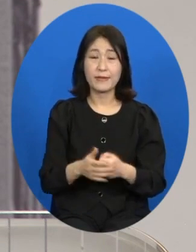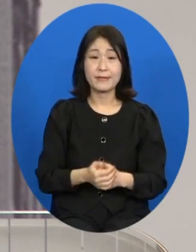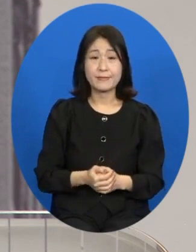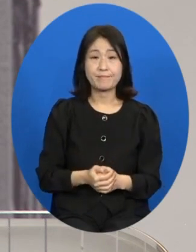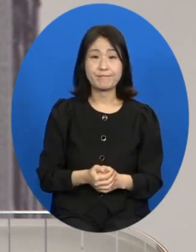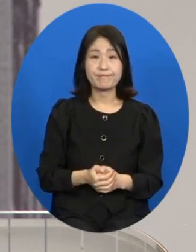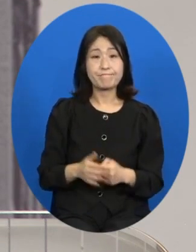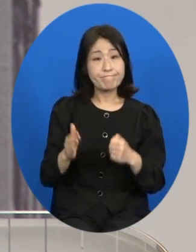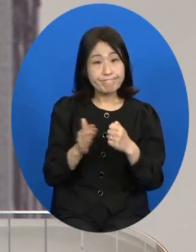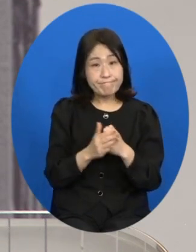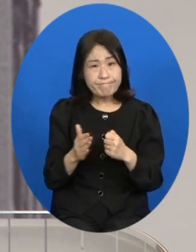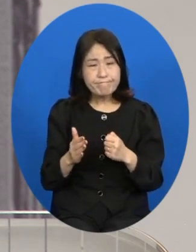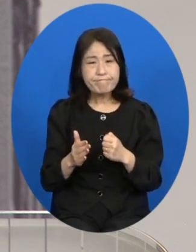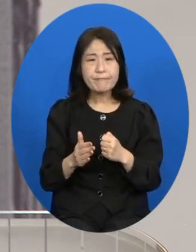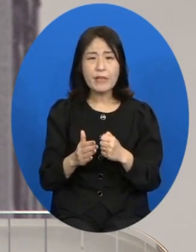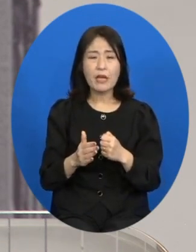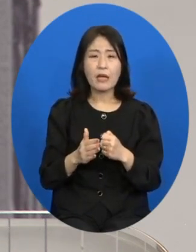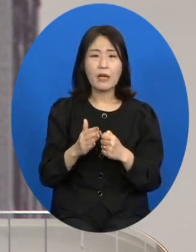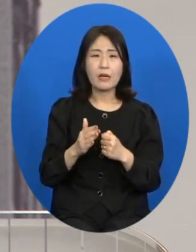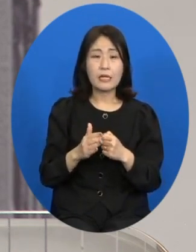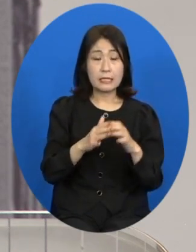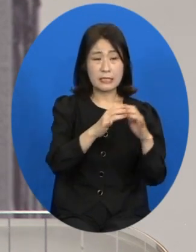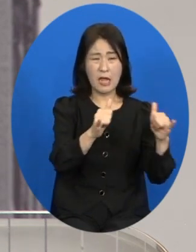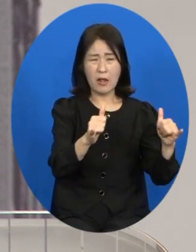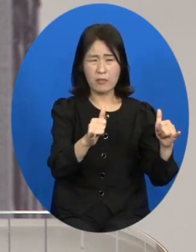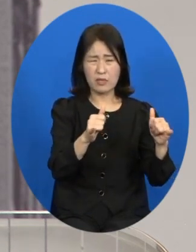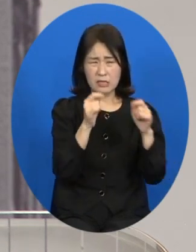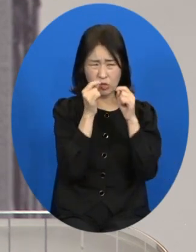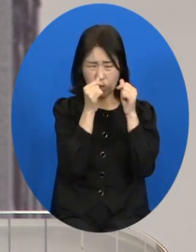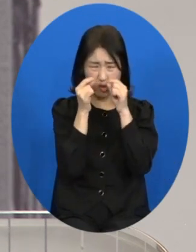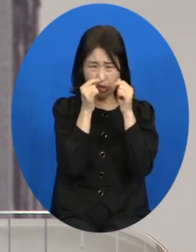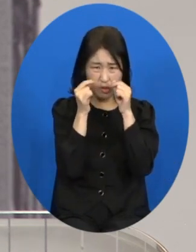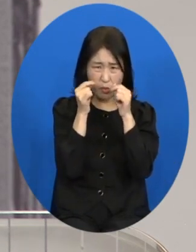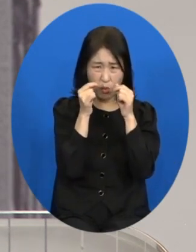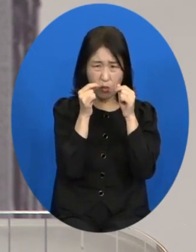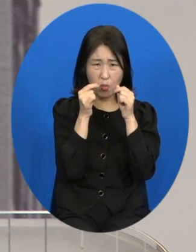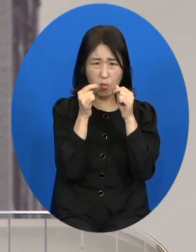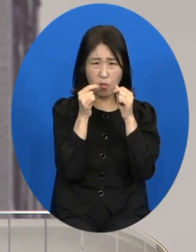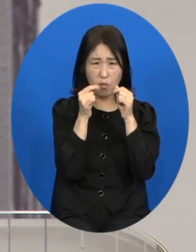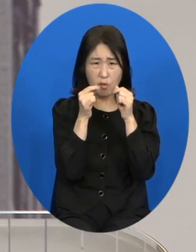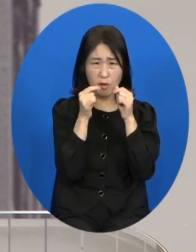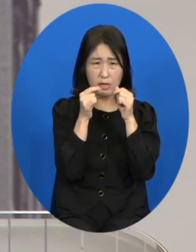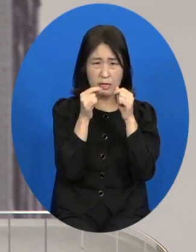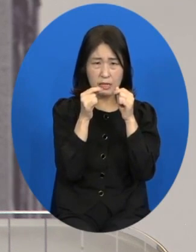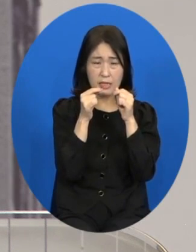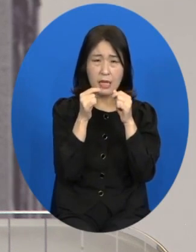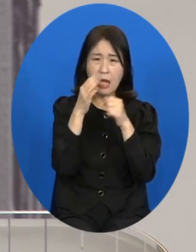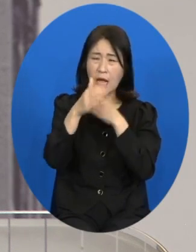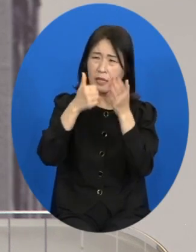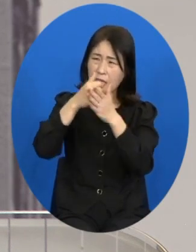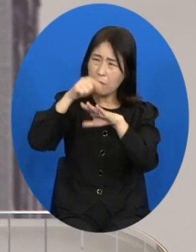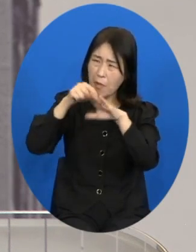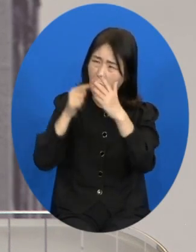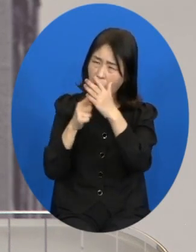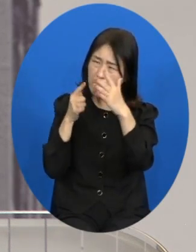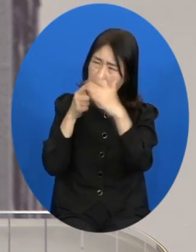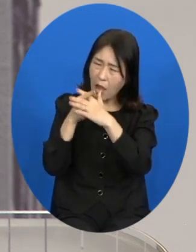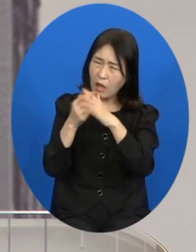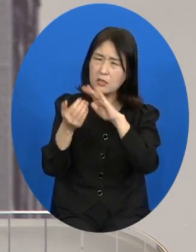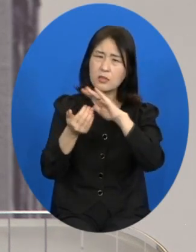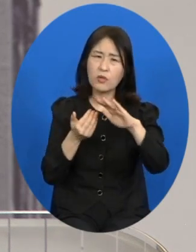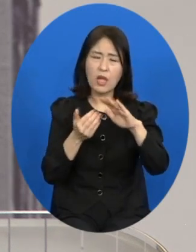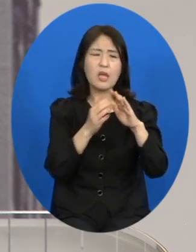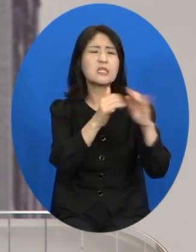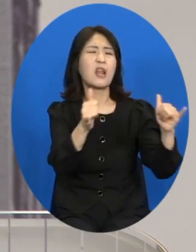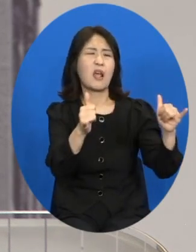사람들에게 눈치를 보고 사람들의 눈치를 보고 하나님 마음을 해야되기 보다는 하나님이 기쁘시게 할 것인가 무엇인가를